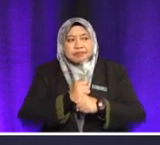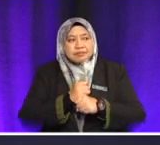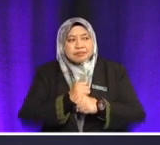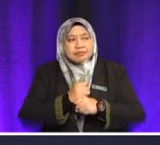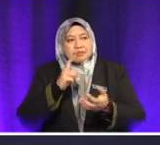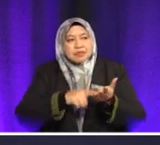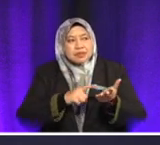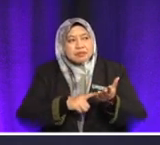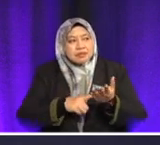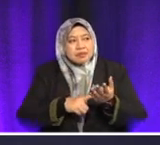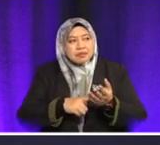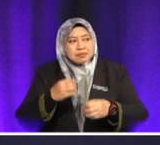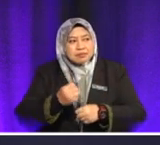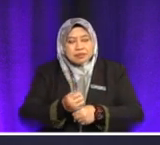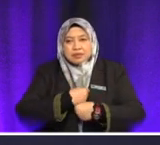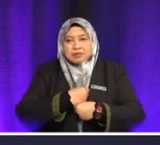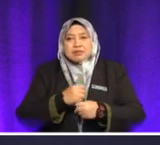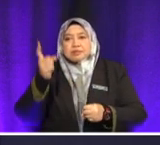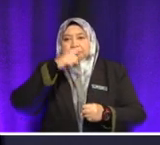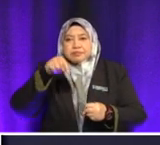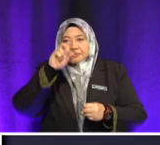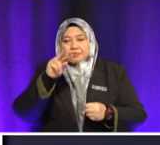bentuk Apa bentuk bulat